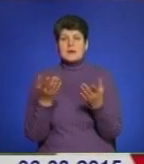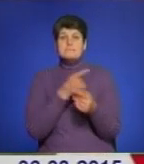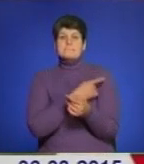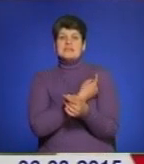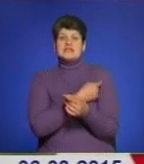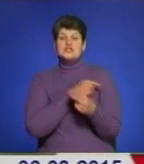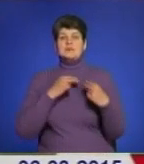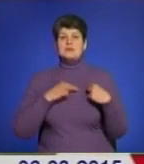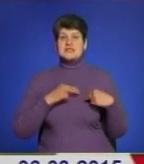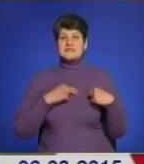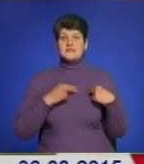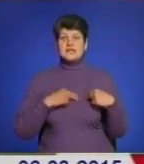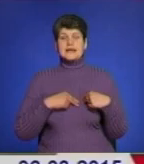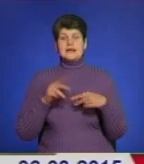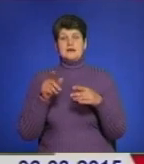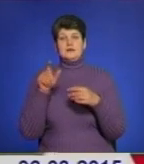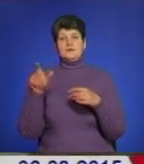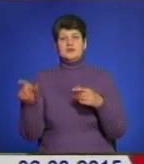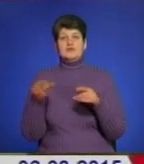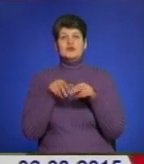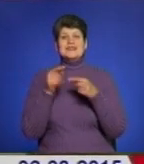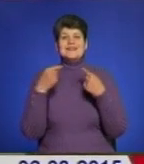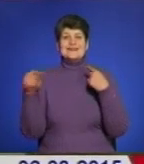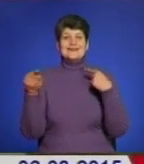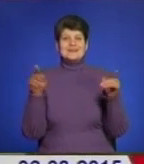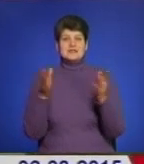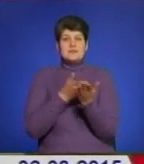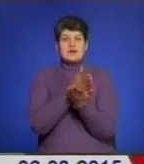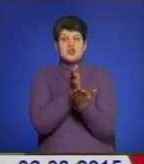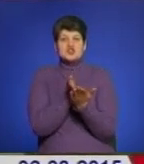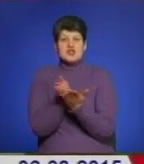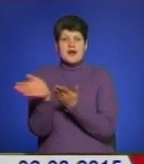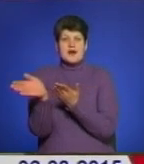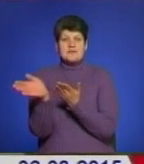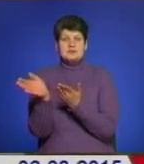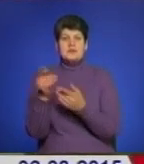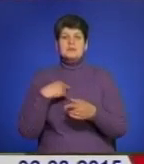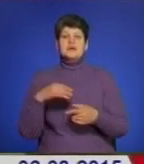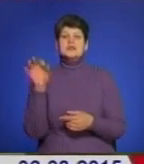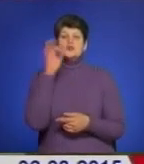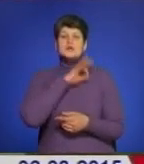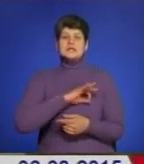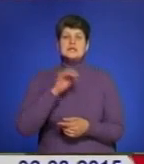та пацієнти виходять різними шляхами. Ми скористалися тим, що